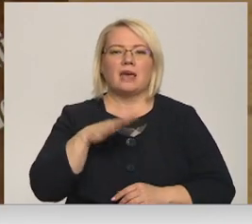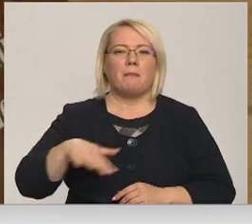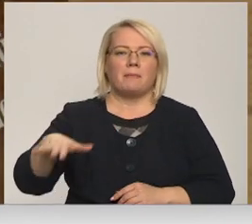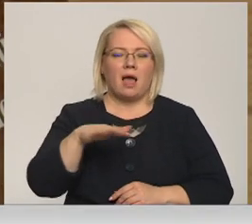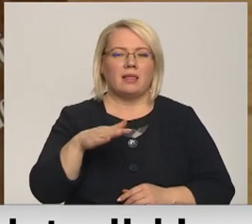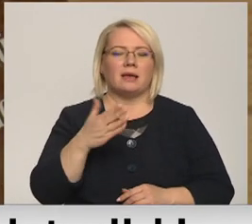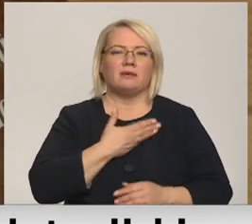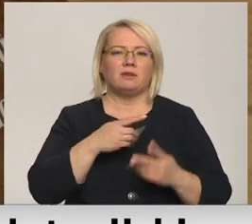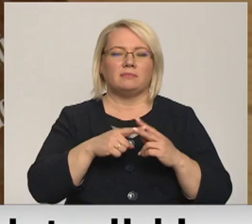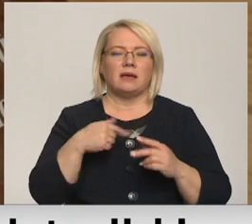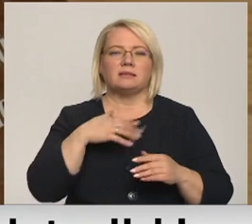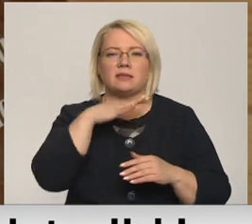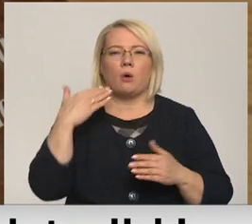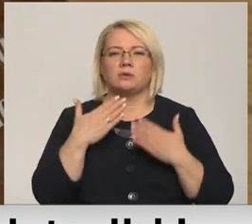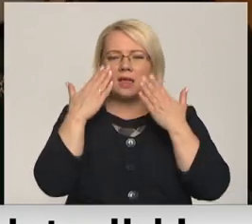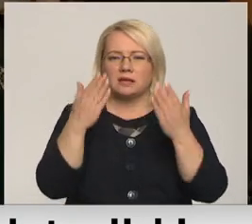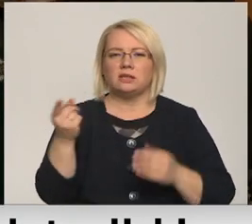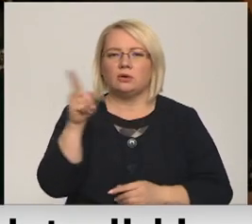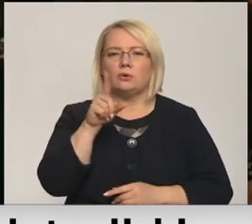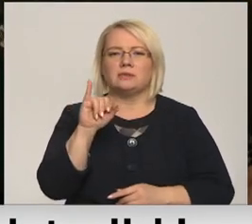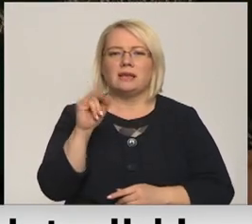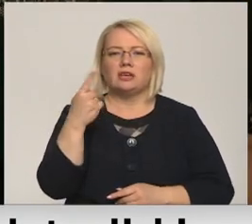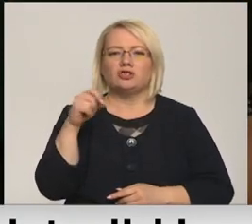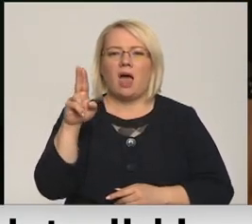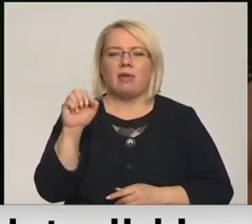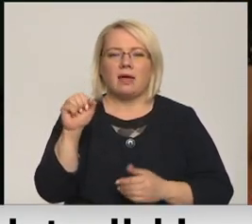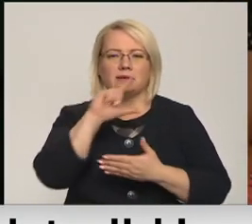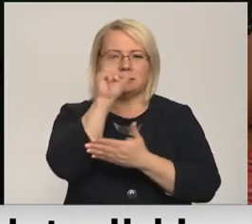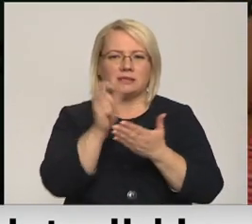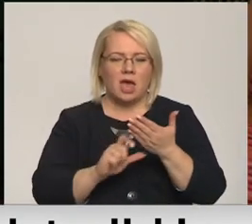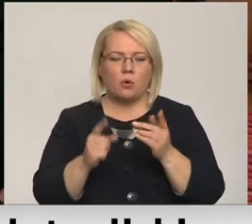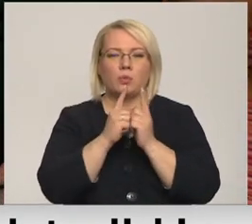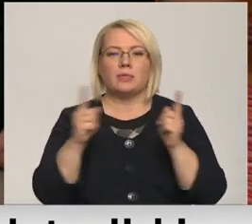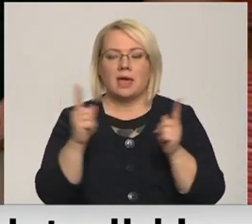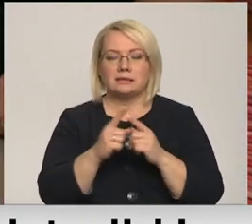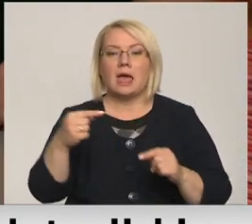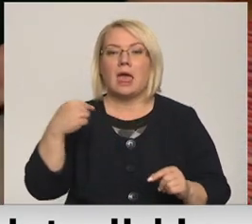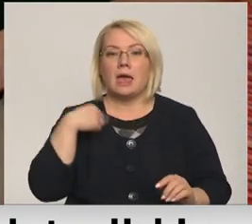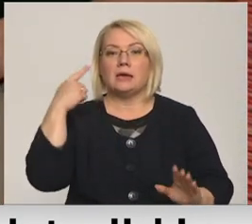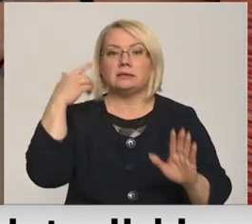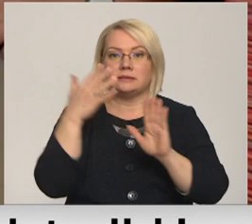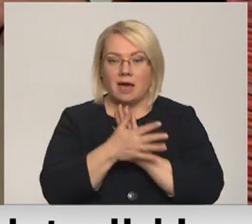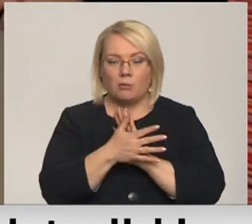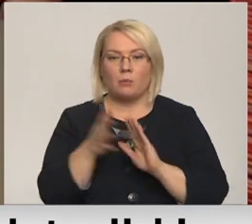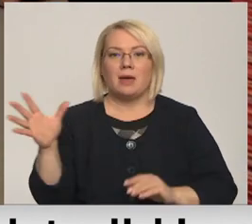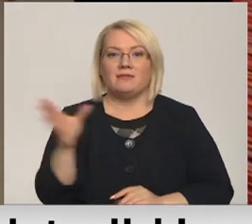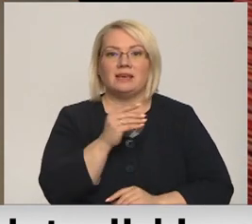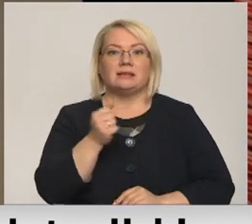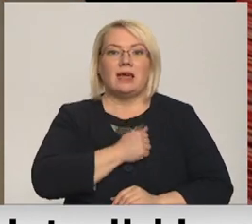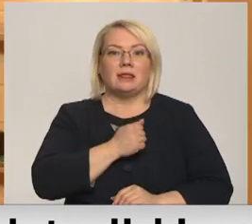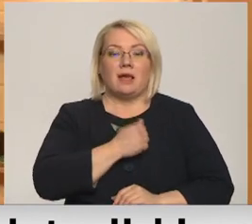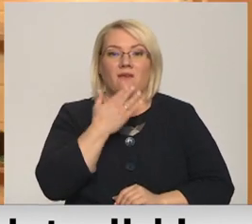daudz slišāni dzēļu, lasīju daudz važādus tekstus, un izvērdās, ka jā, es saprotu, un šeit viss ir latgaliski, bet